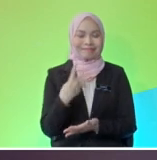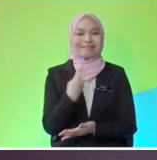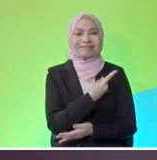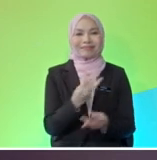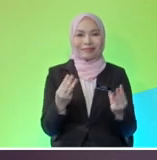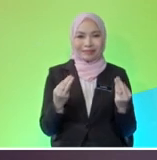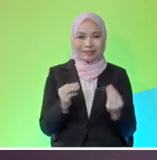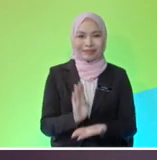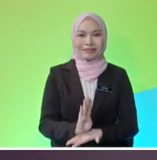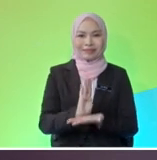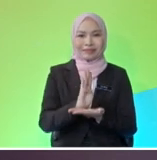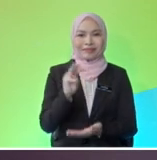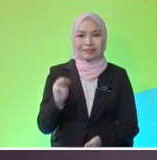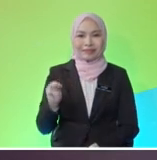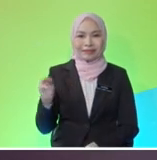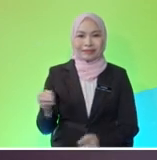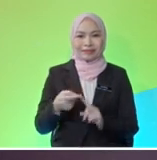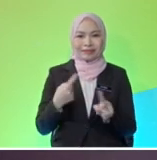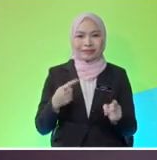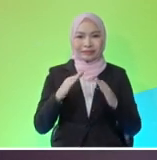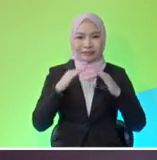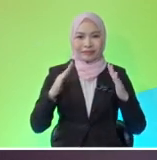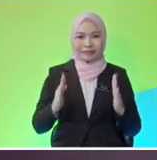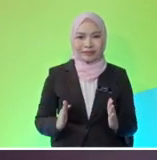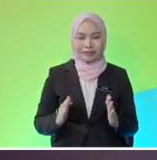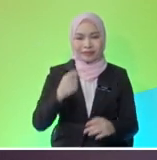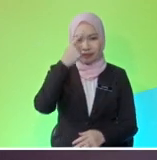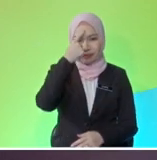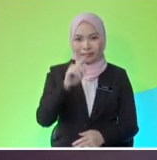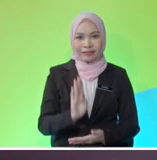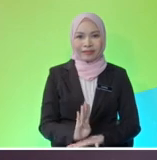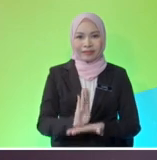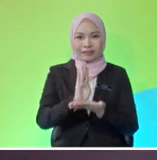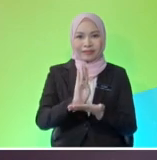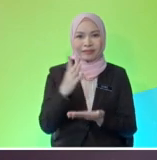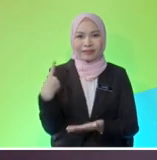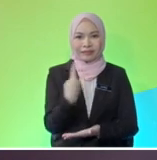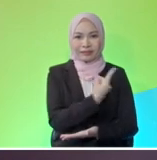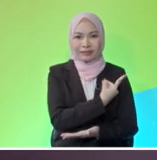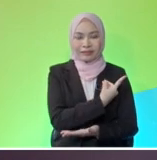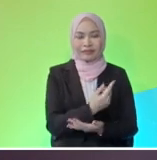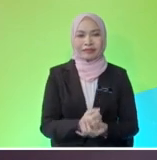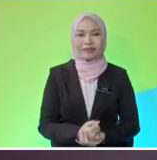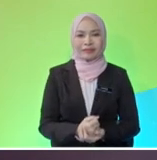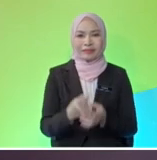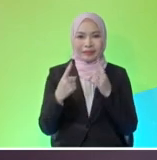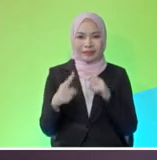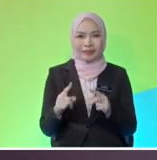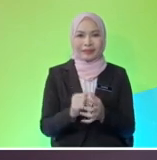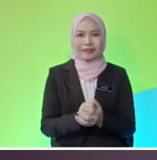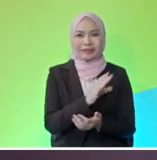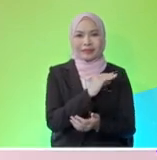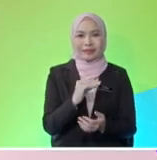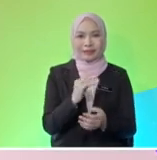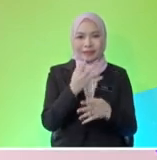untuk selesaikan nombor-nombor dan perkataan yang kita nak letak pada angka tadi. Betul. Mari kita buat bersama-sama.